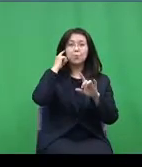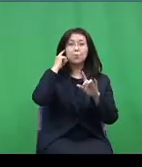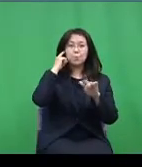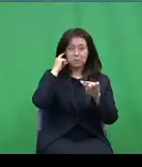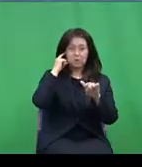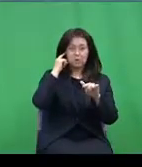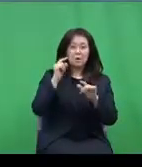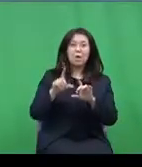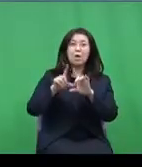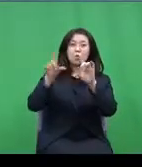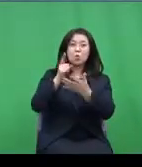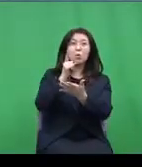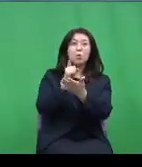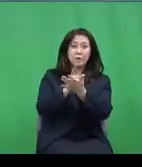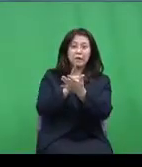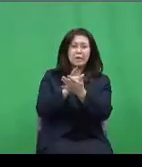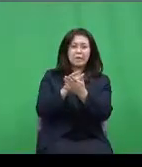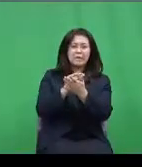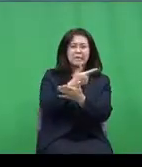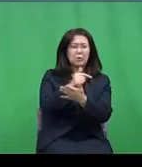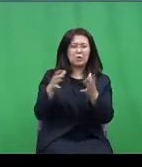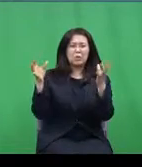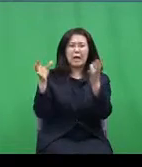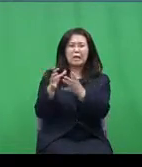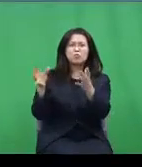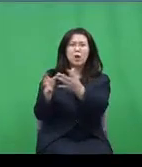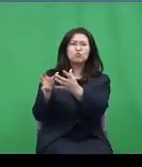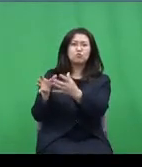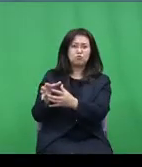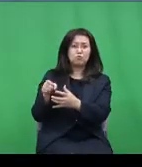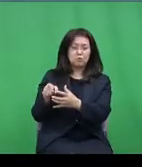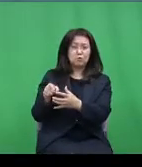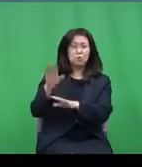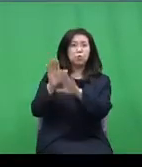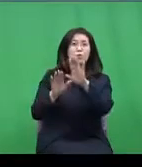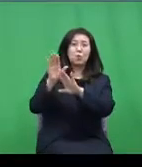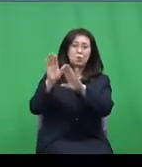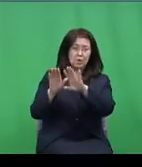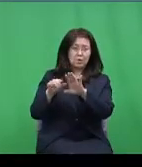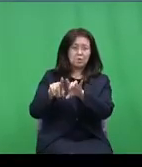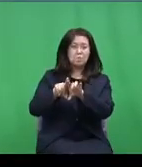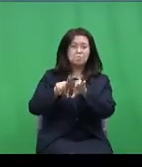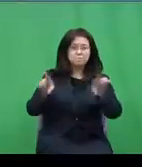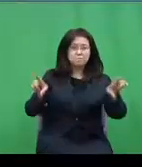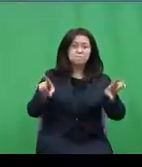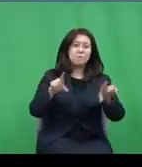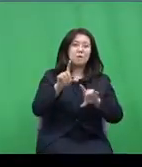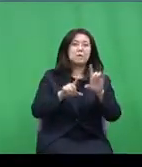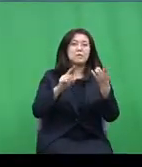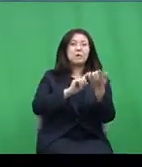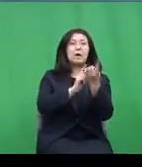はり東京にあまりにもいろんなことが集まりすぎの一極集中を是正をしてですね、そ